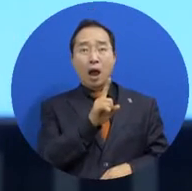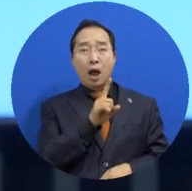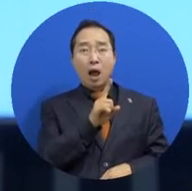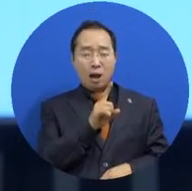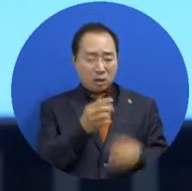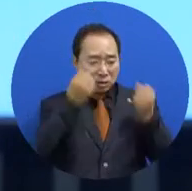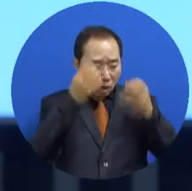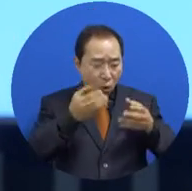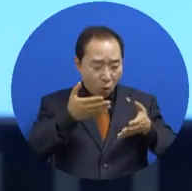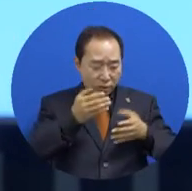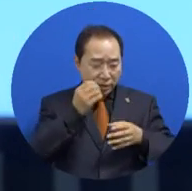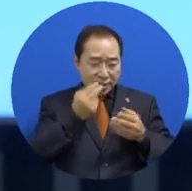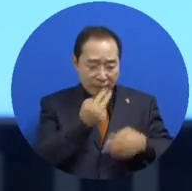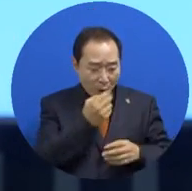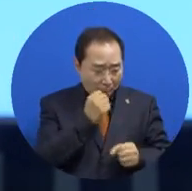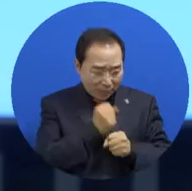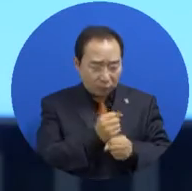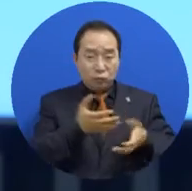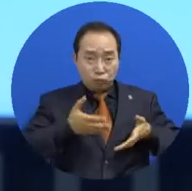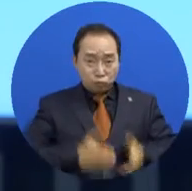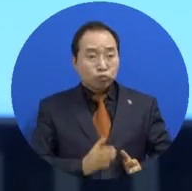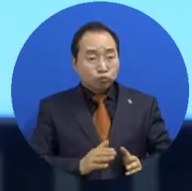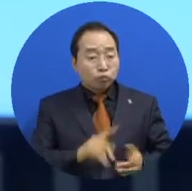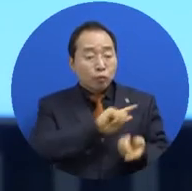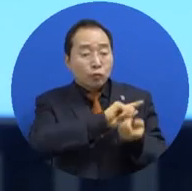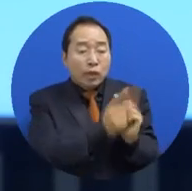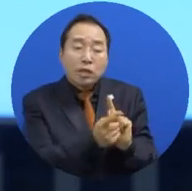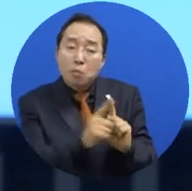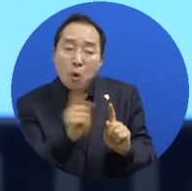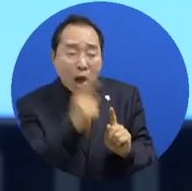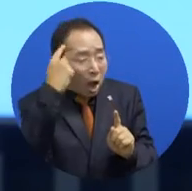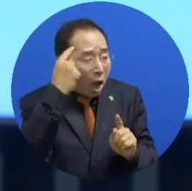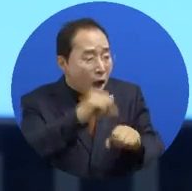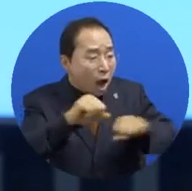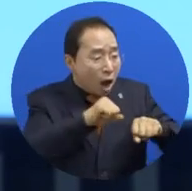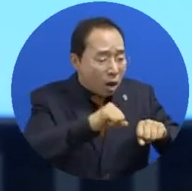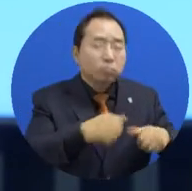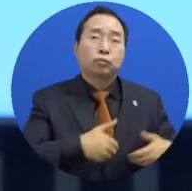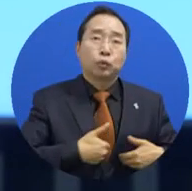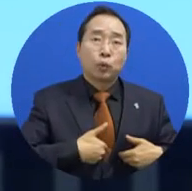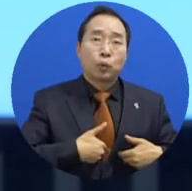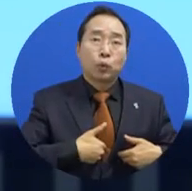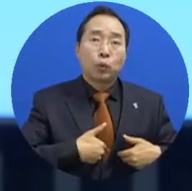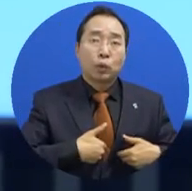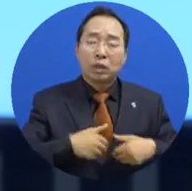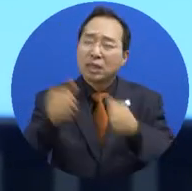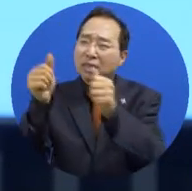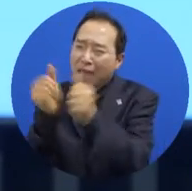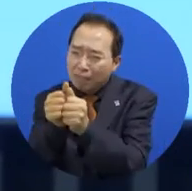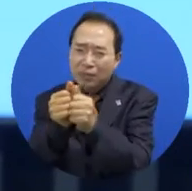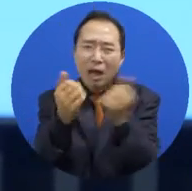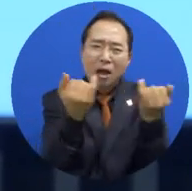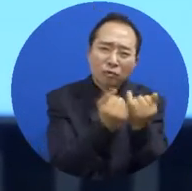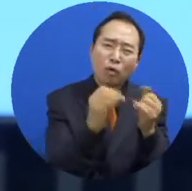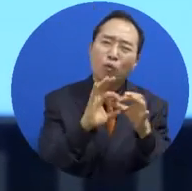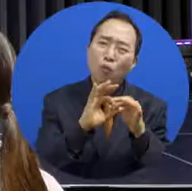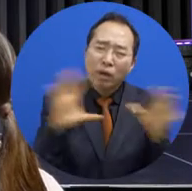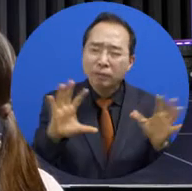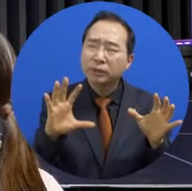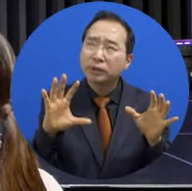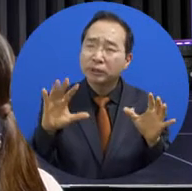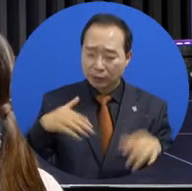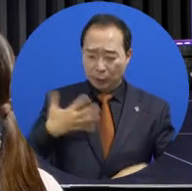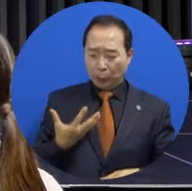있어야만 그래야 이 삶이 소외가 되지 않아요. 그래서 남성이든 여성이든 이 갖고 있는